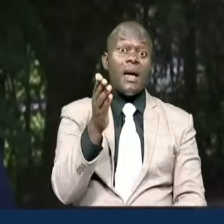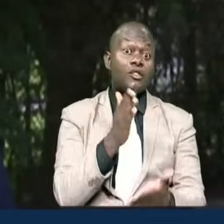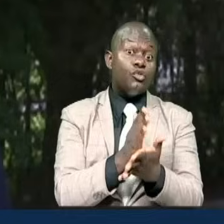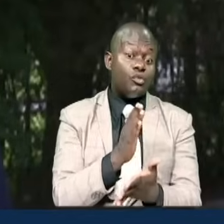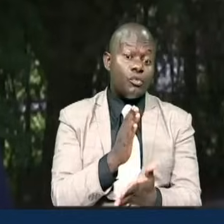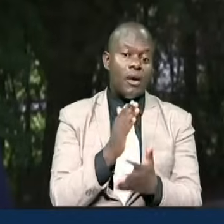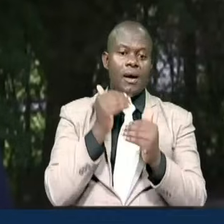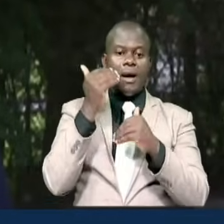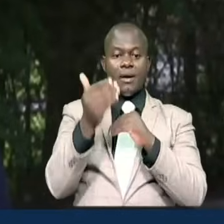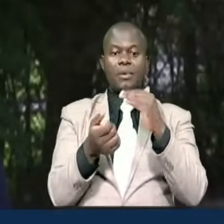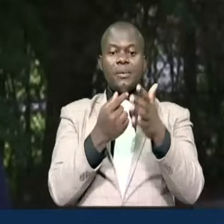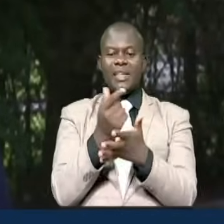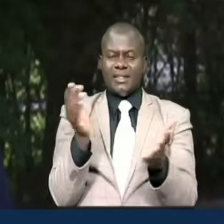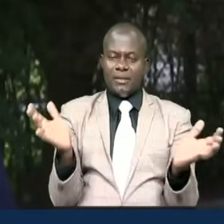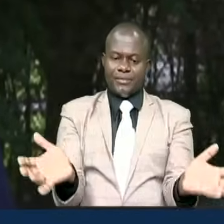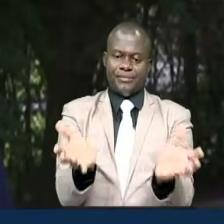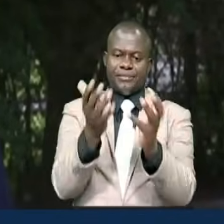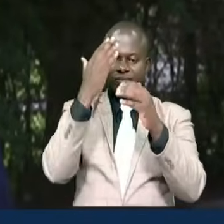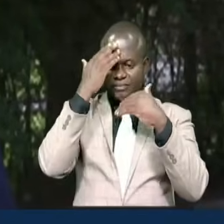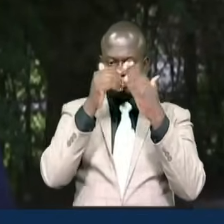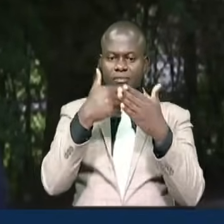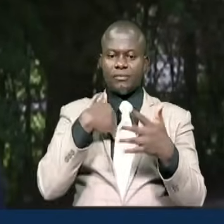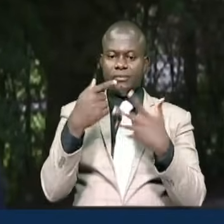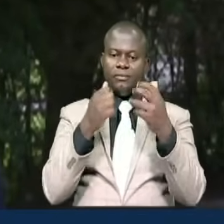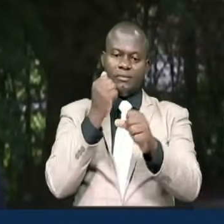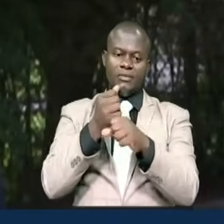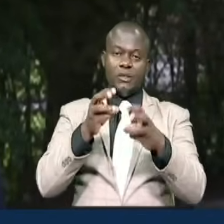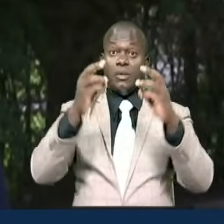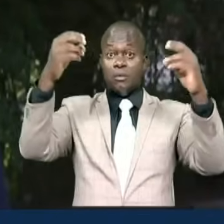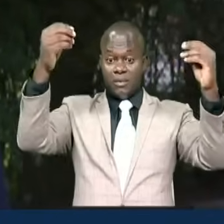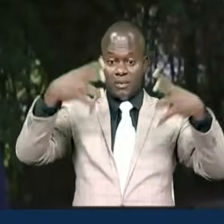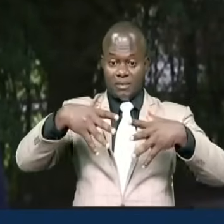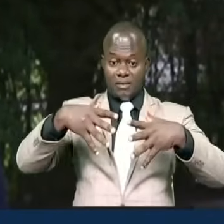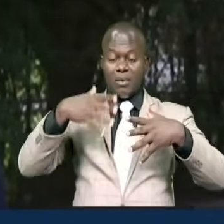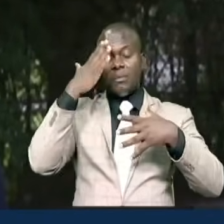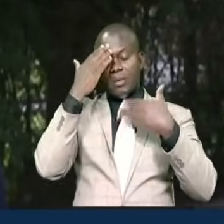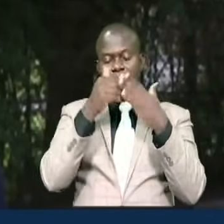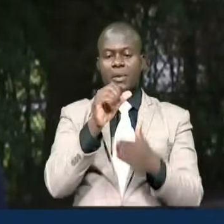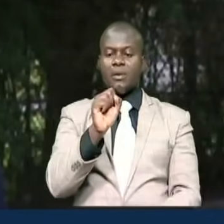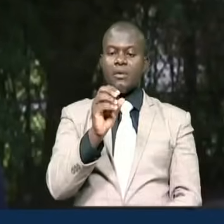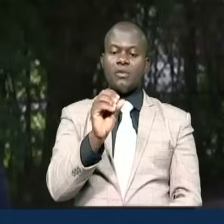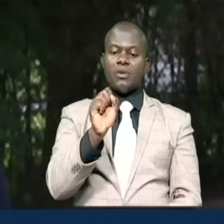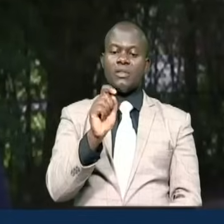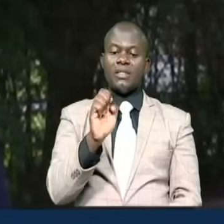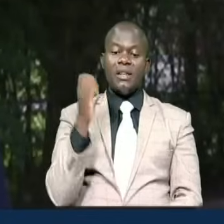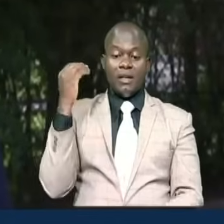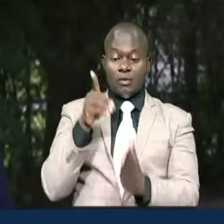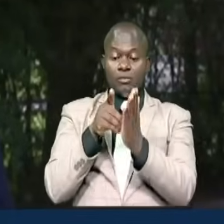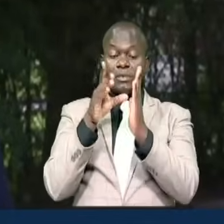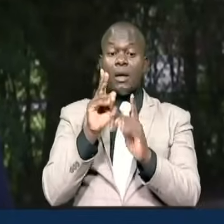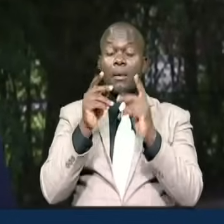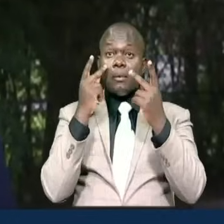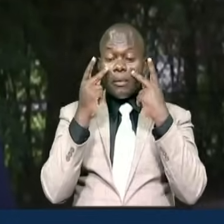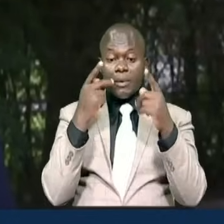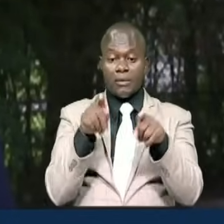hakaba byatera abantu imbaraga zo kugira ngo hagire ikintu gikorwa ku buryo bugaragara. Muzi ko Sostene Munyemana yari umuganga, abantu bamubonaga